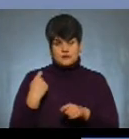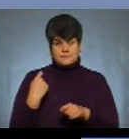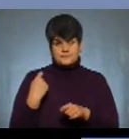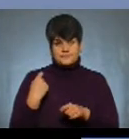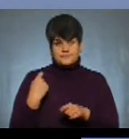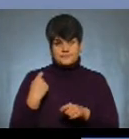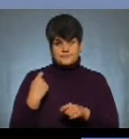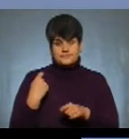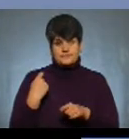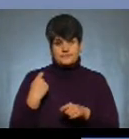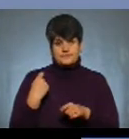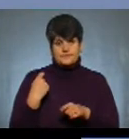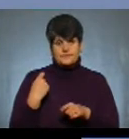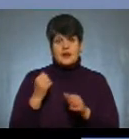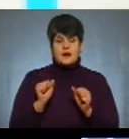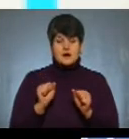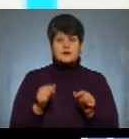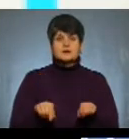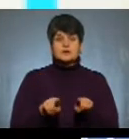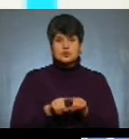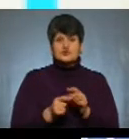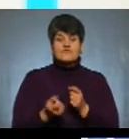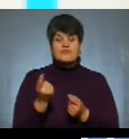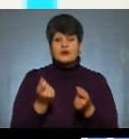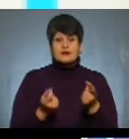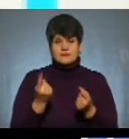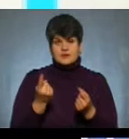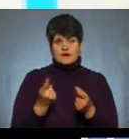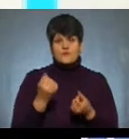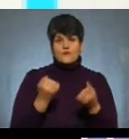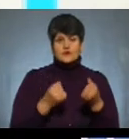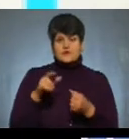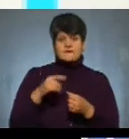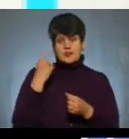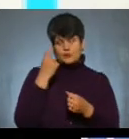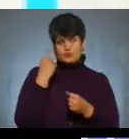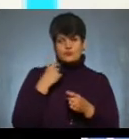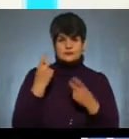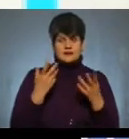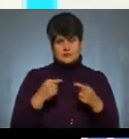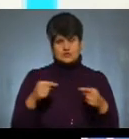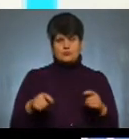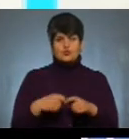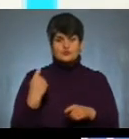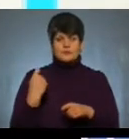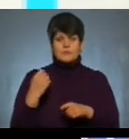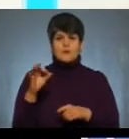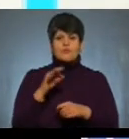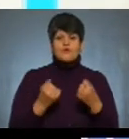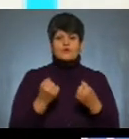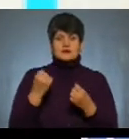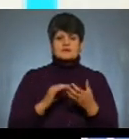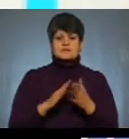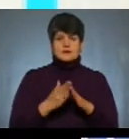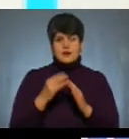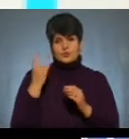швидкості насамперед, перевищення. От. А також і виявлення водіїв алкогольного сп'яніння і інші порушення. А власне, про